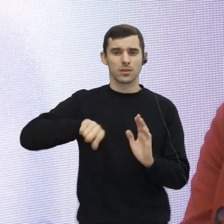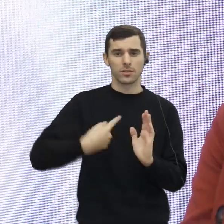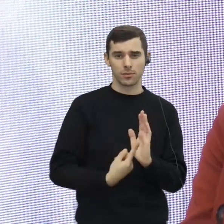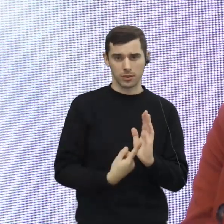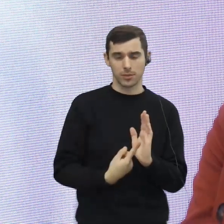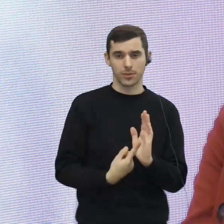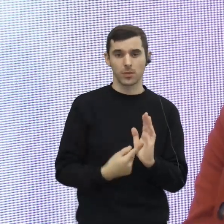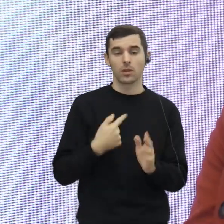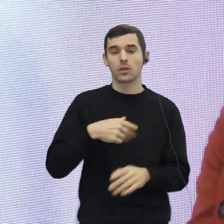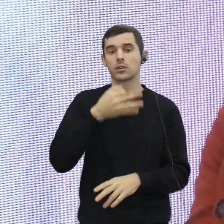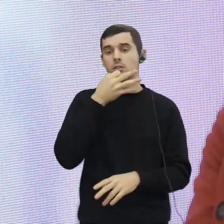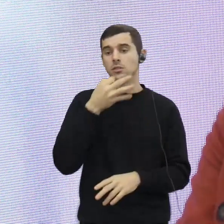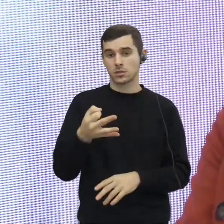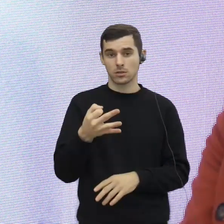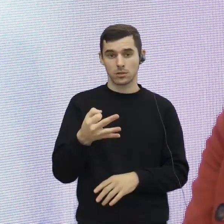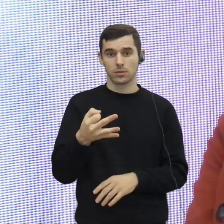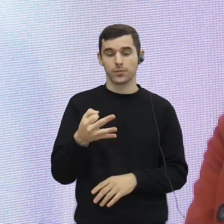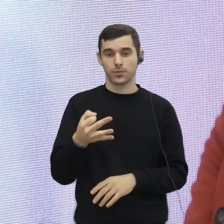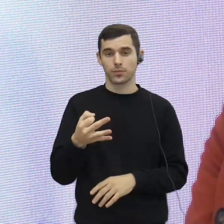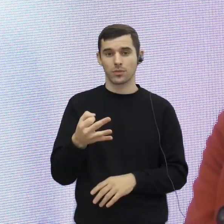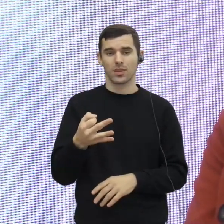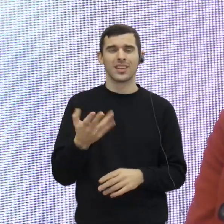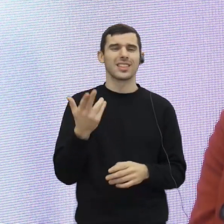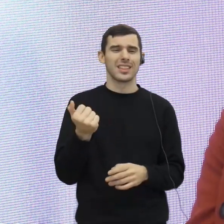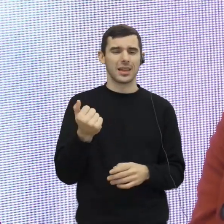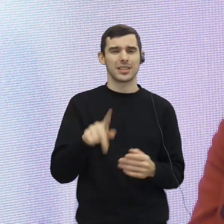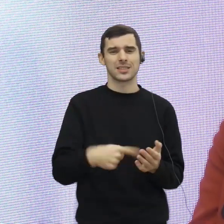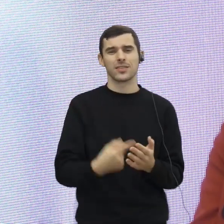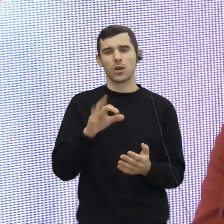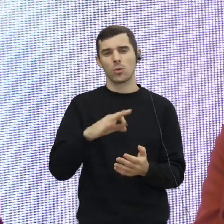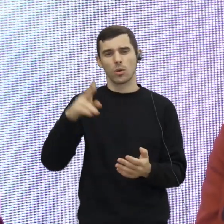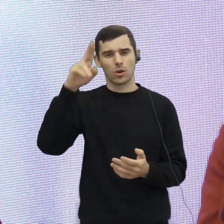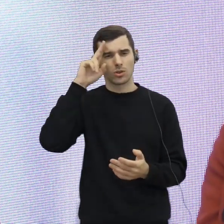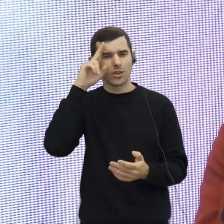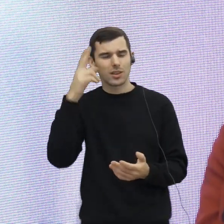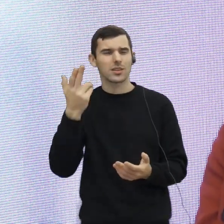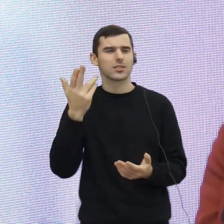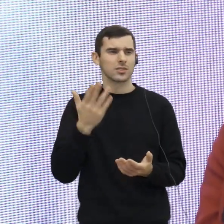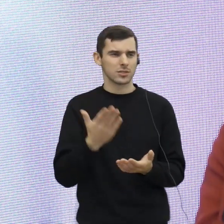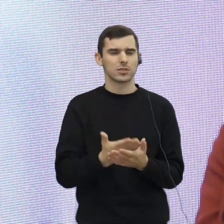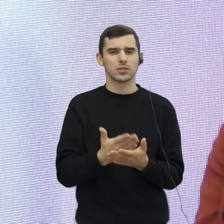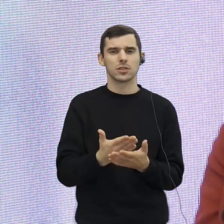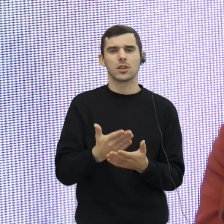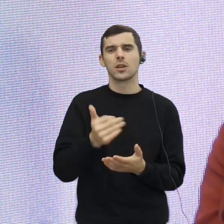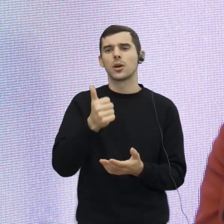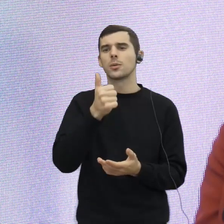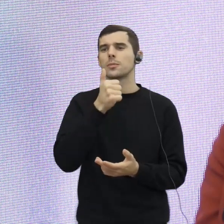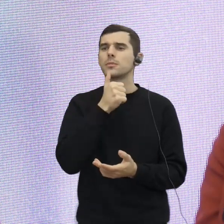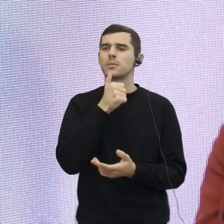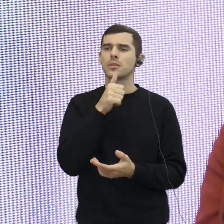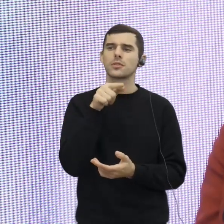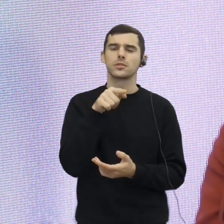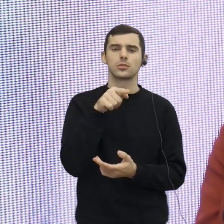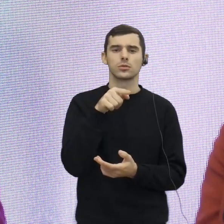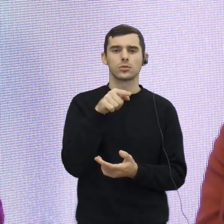kad bet šitos yra tas apie tualetus, žodžiu, kad dabar, tai kodėl dabar čia, žodžiu, eis